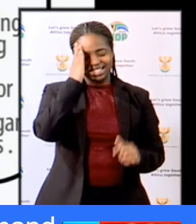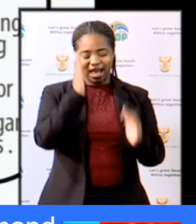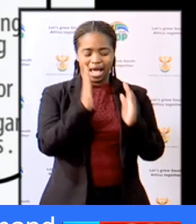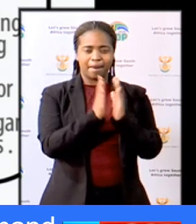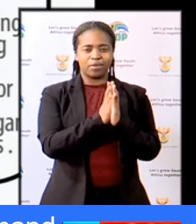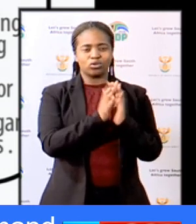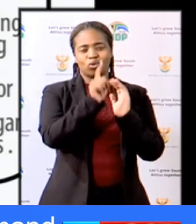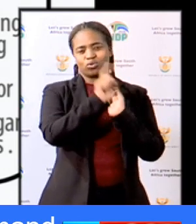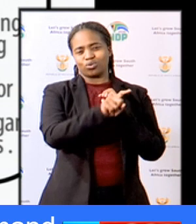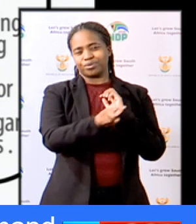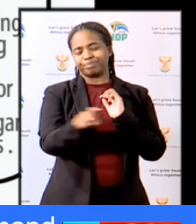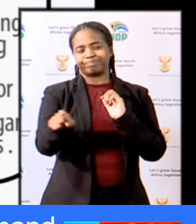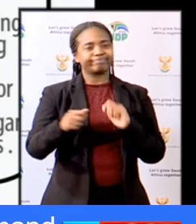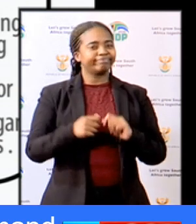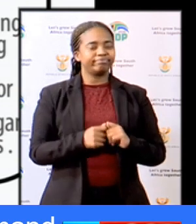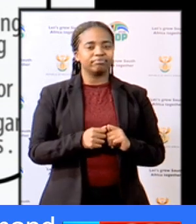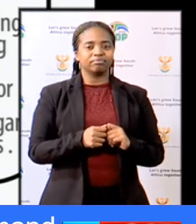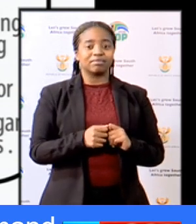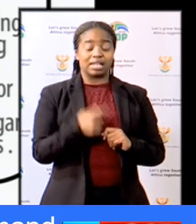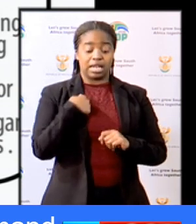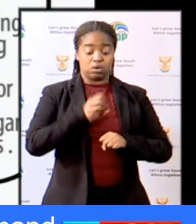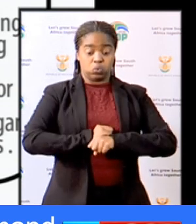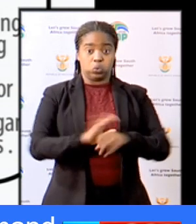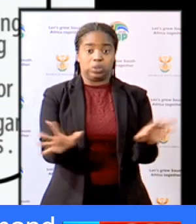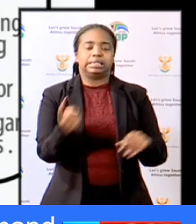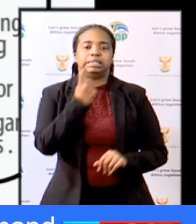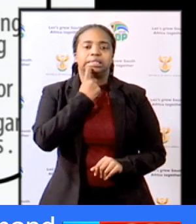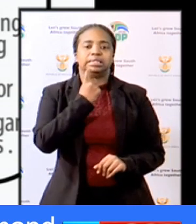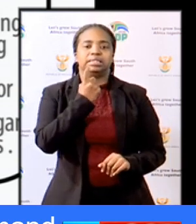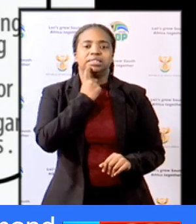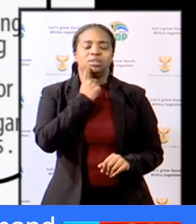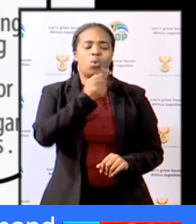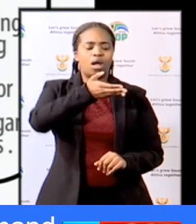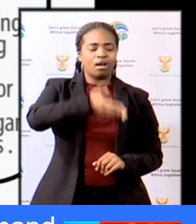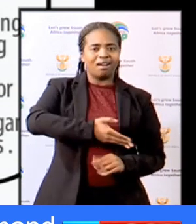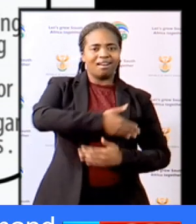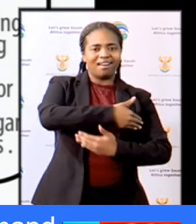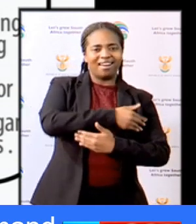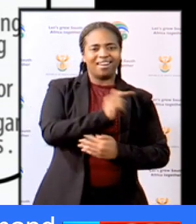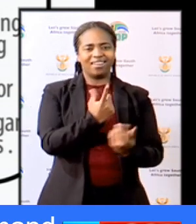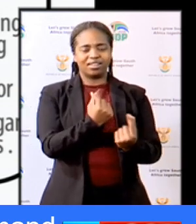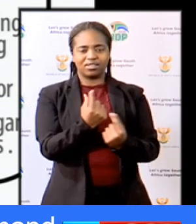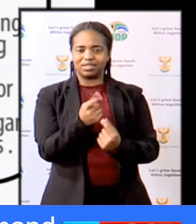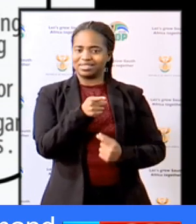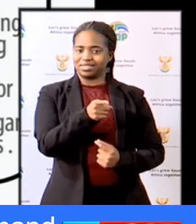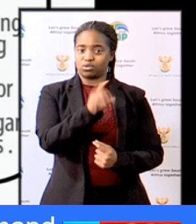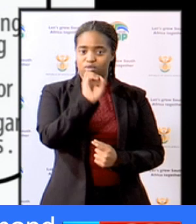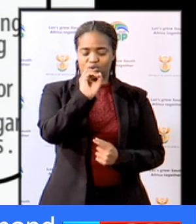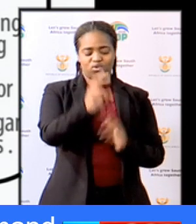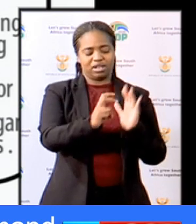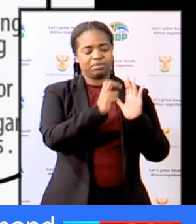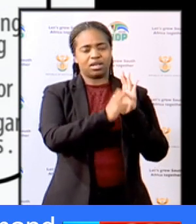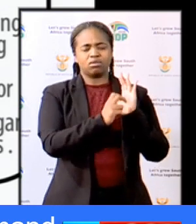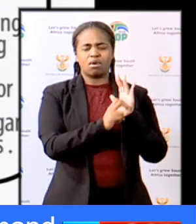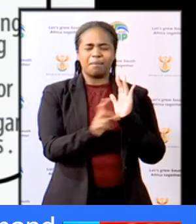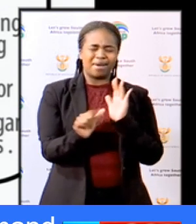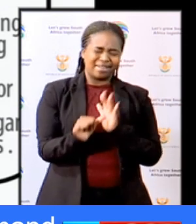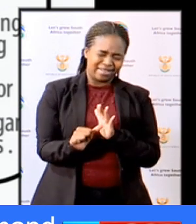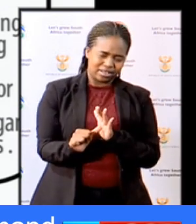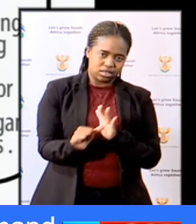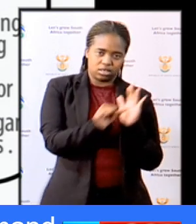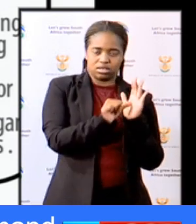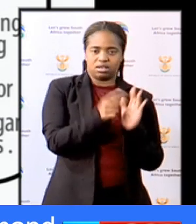indawo lapho lesifo sibhebhetheka kalula kuzoba khona ke imithetho ebalekile